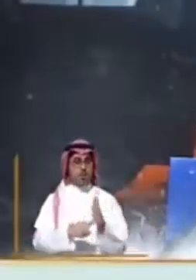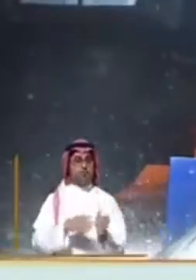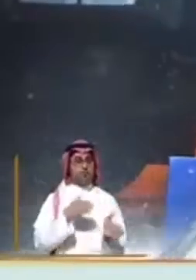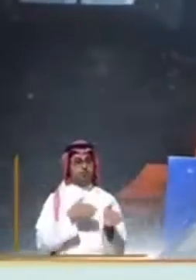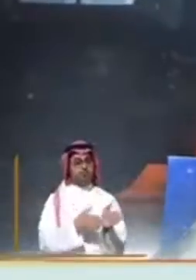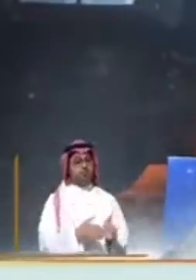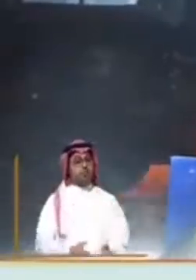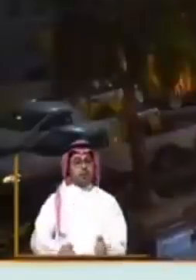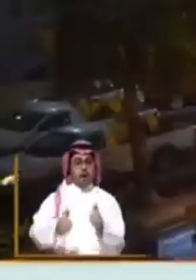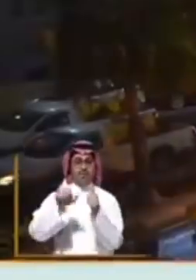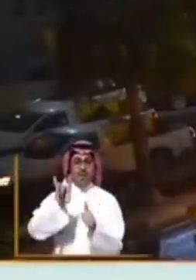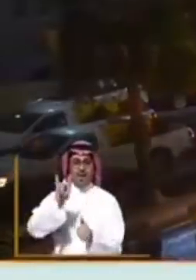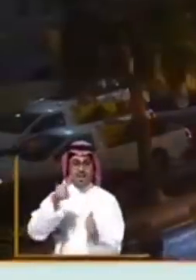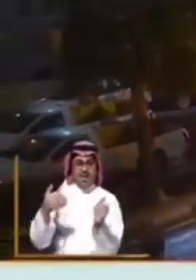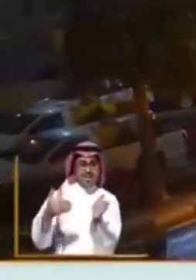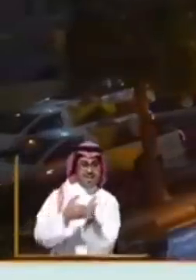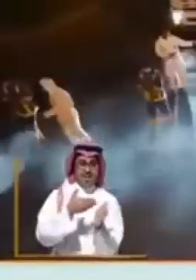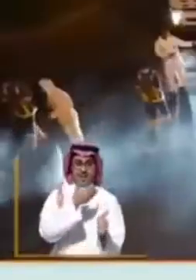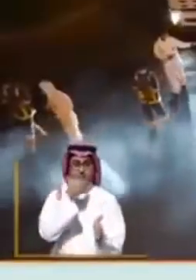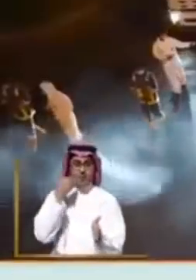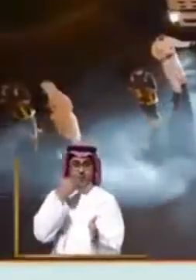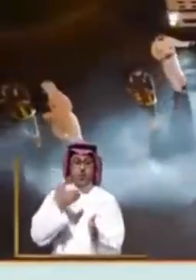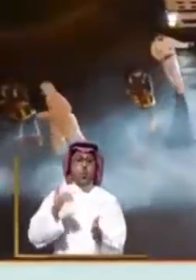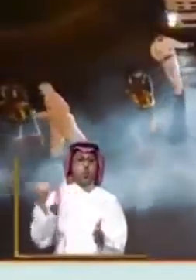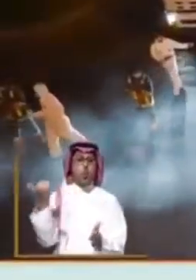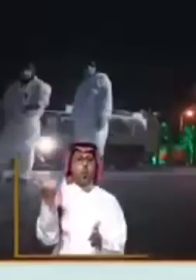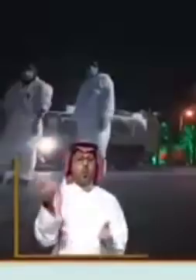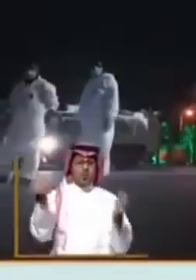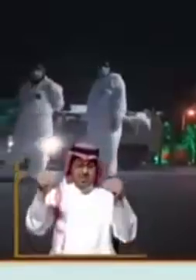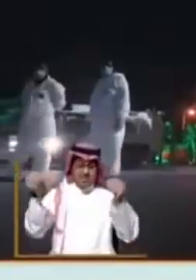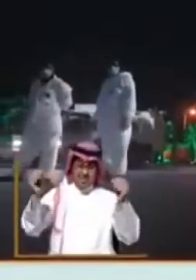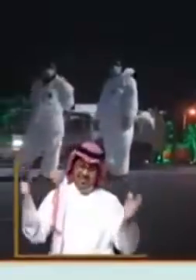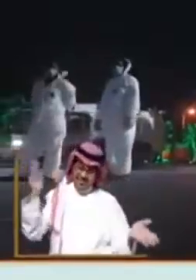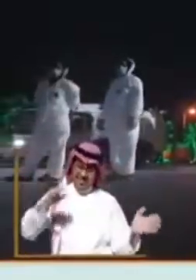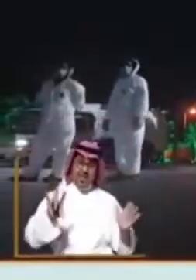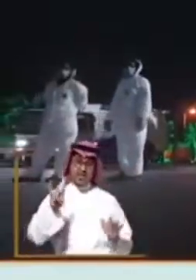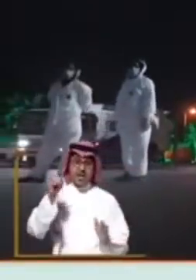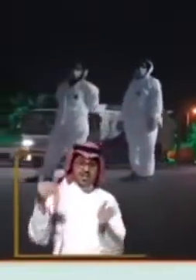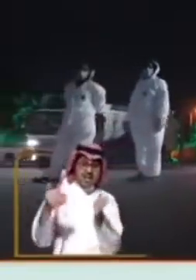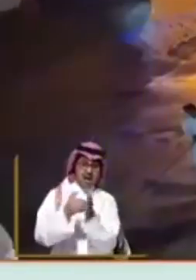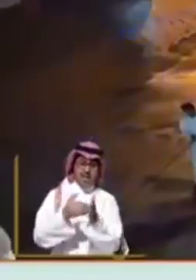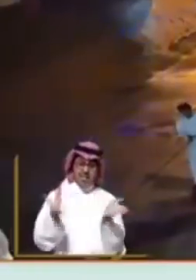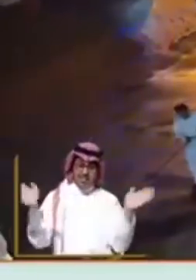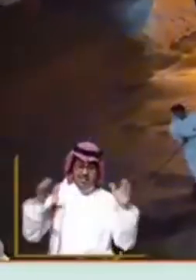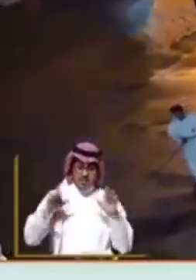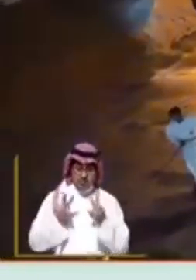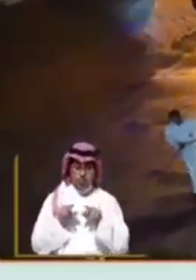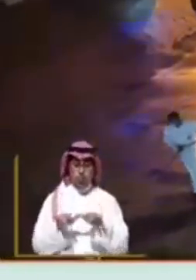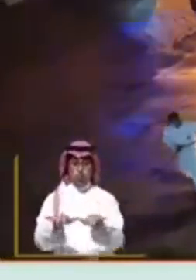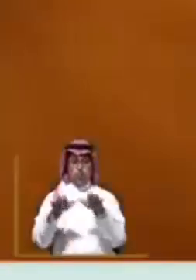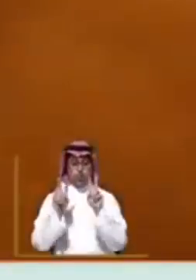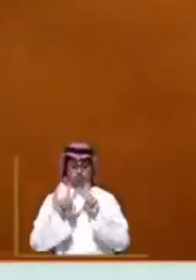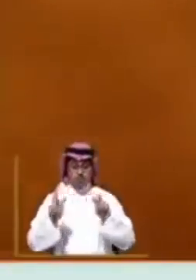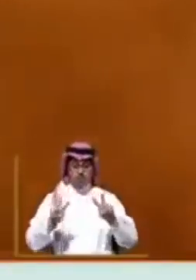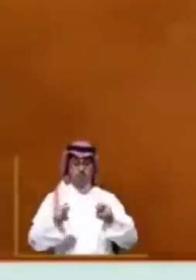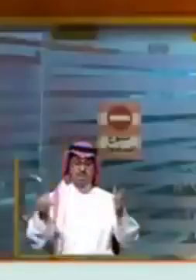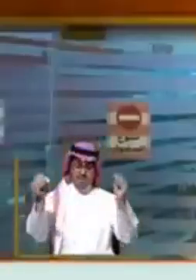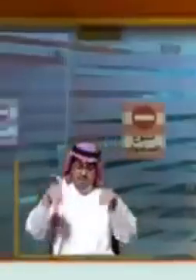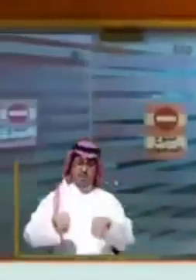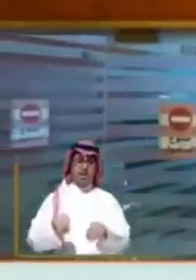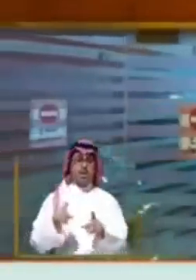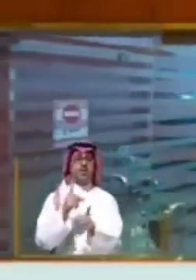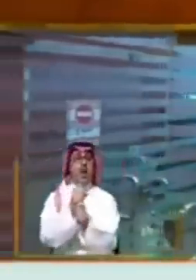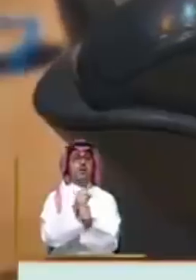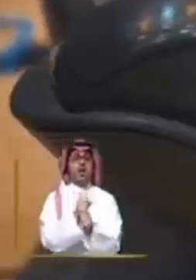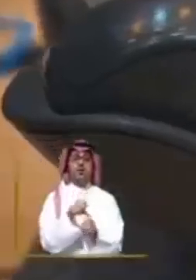كورونا خلال 10 الأواخر من رمضان. وتؤكد أيضا الأمانة بأن عمليات التطهير والتعقيم مستمرة في عدد